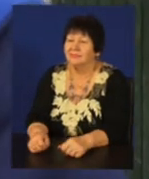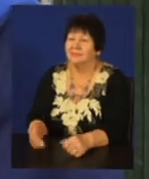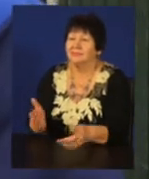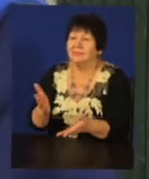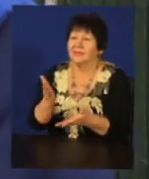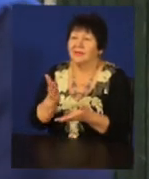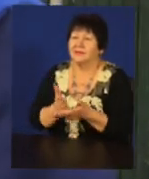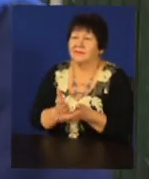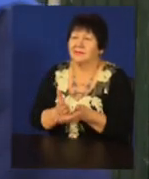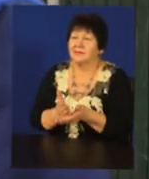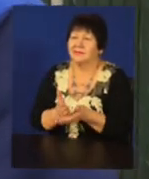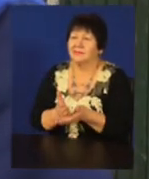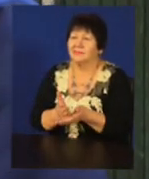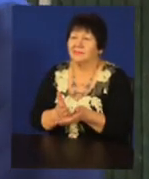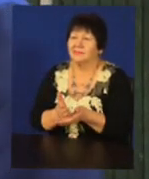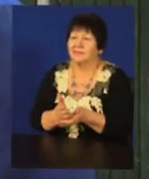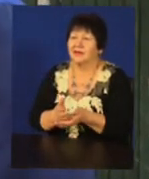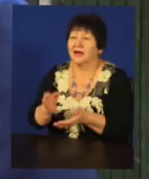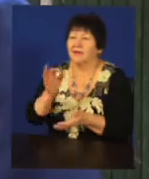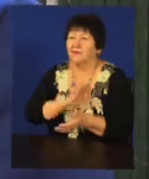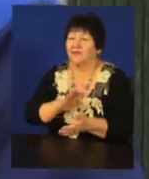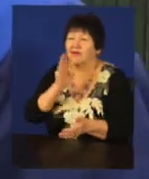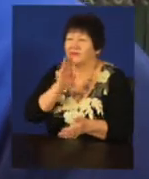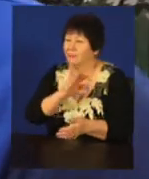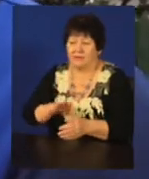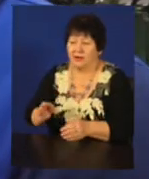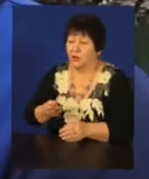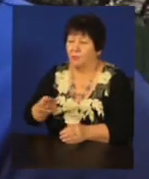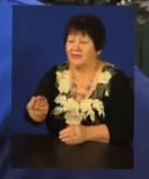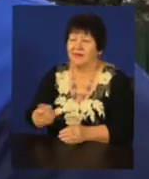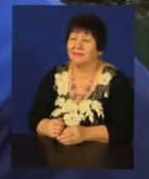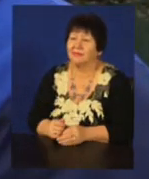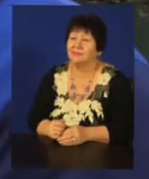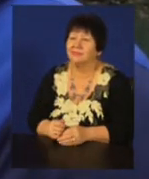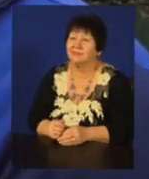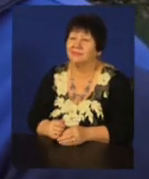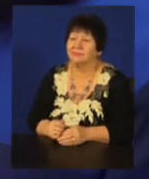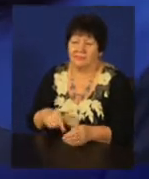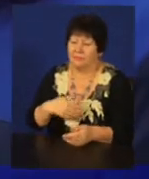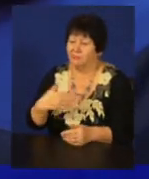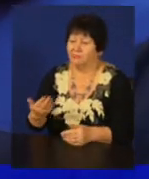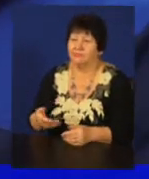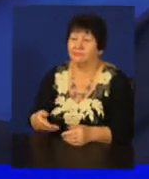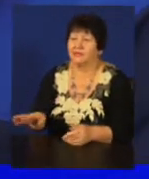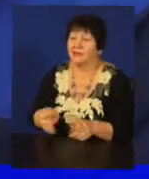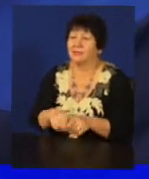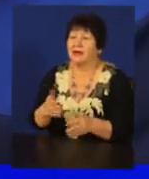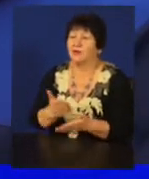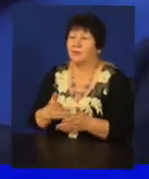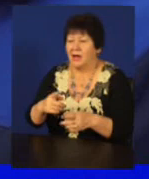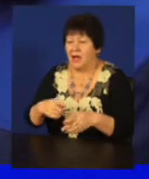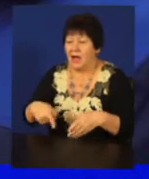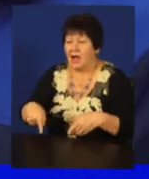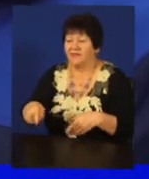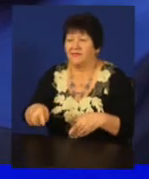sunt răuplatnici care folosesc apa, dar nu plătesc. Da, sunt și de aici, da. Ne ocupăm ca peste tot. Dar până acum în sectorul ăsta n-a